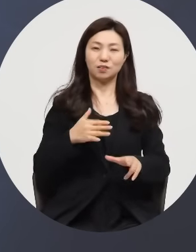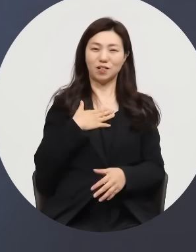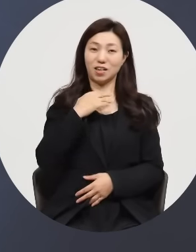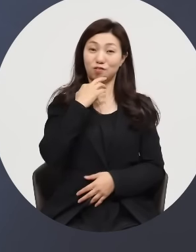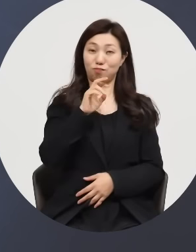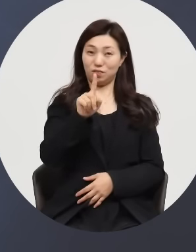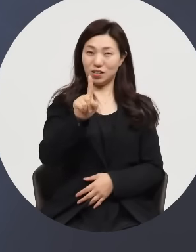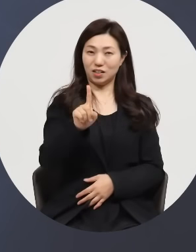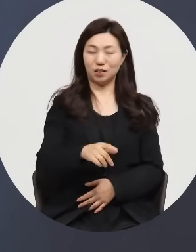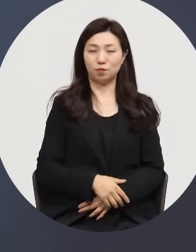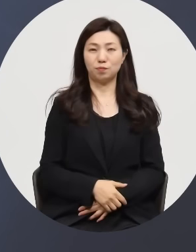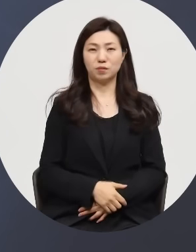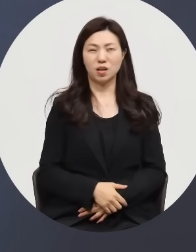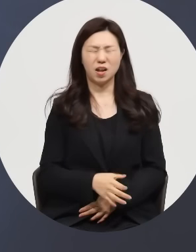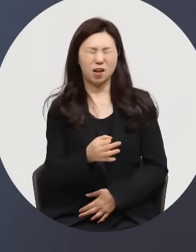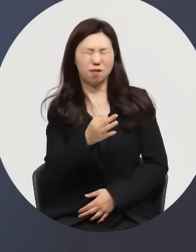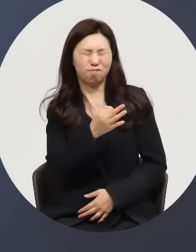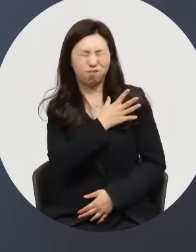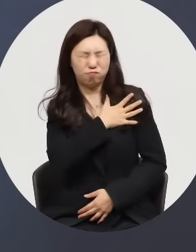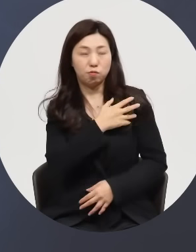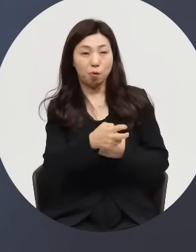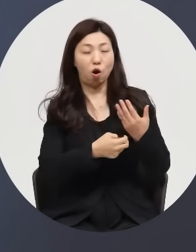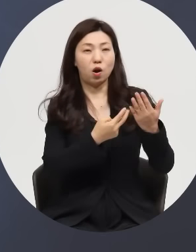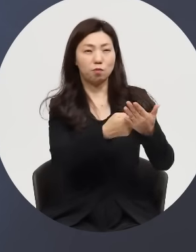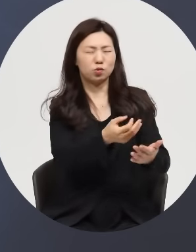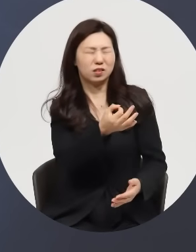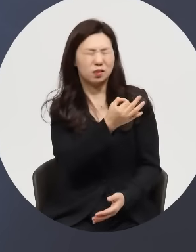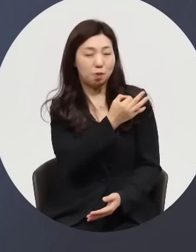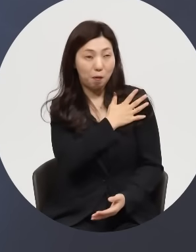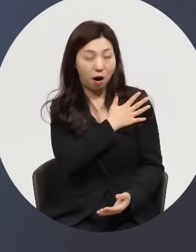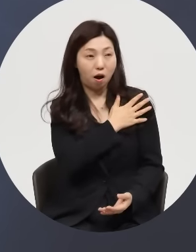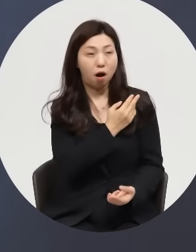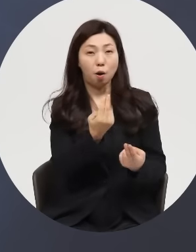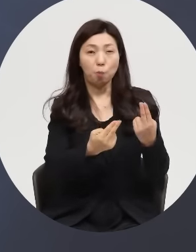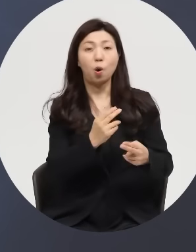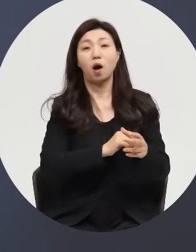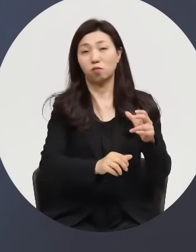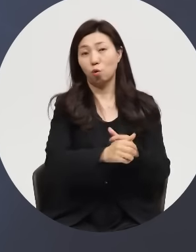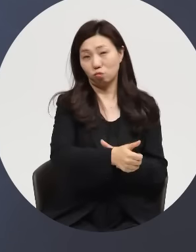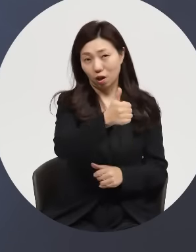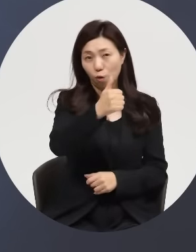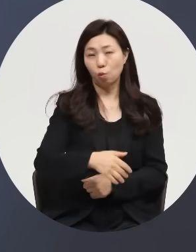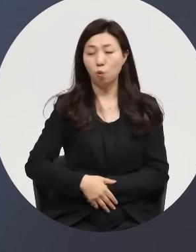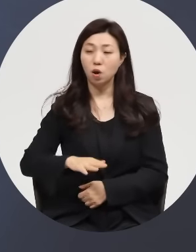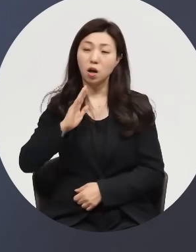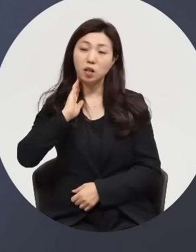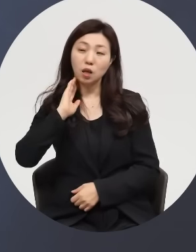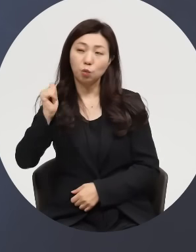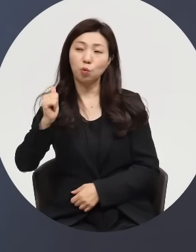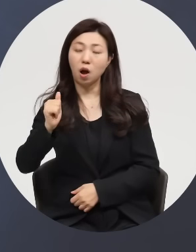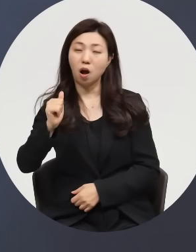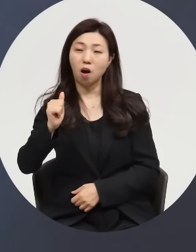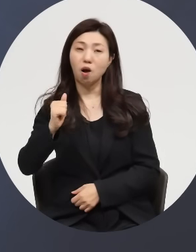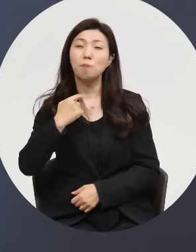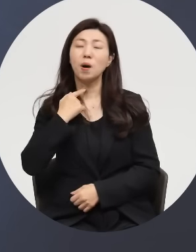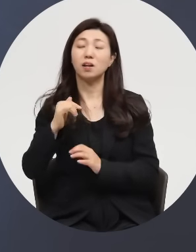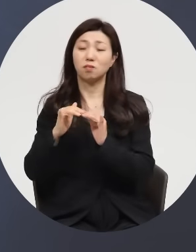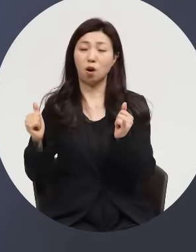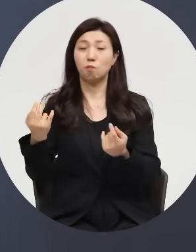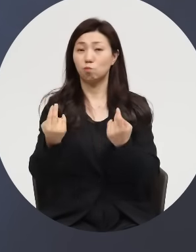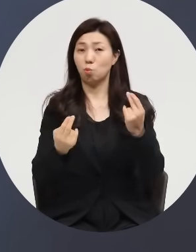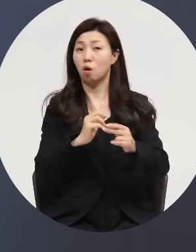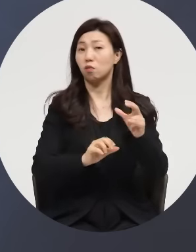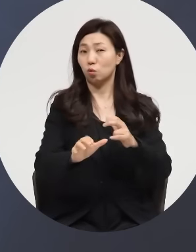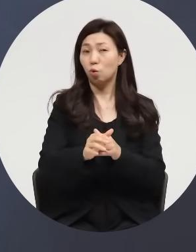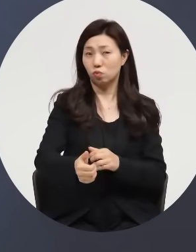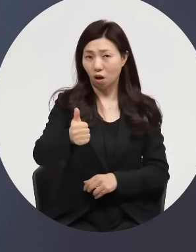21살짜리. 그래, 그럼 자기는 재벌 회장님보다 더 낫고 대통령 했던 사람보다 나은데 자기가 뭐 때문에 그렇게